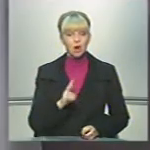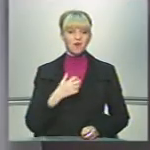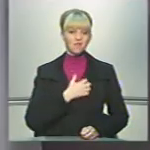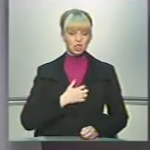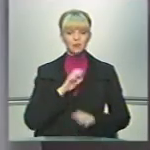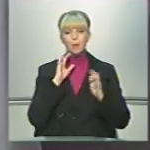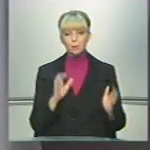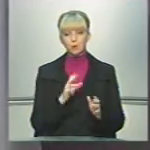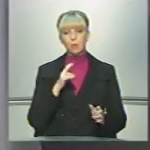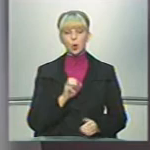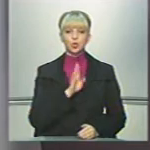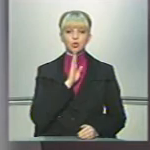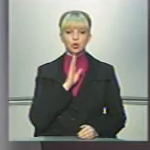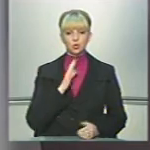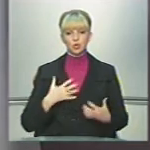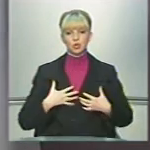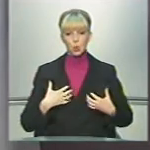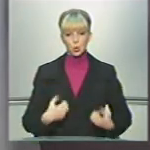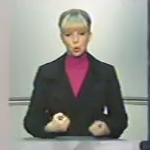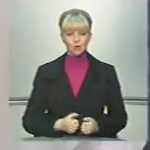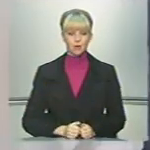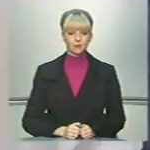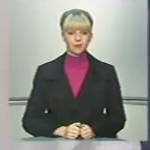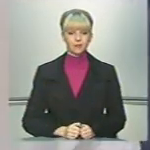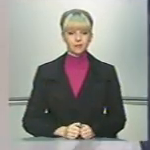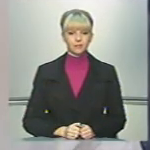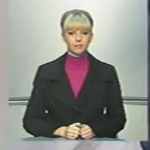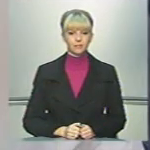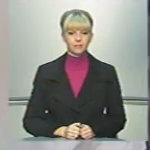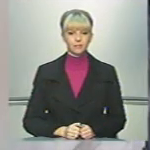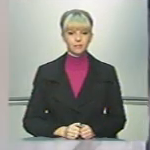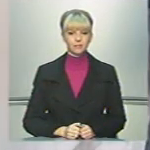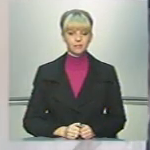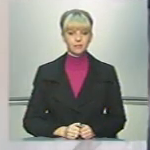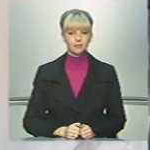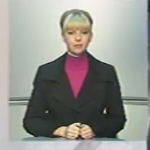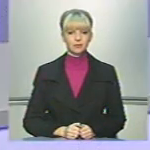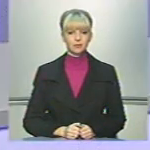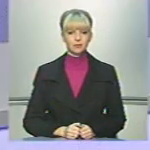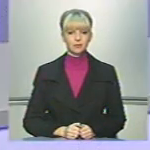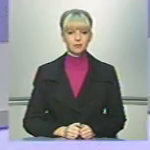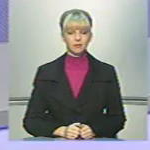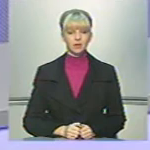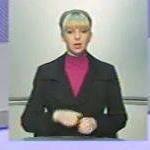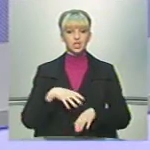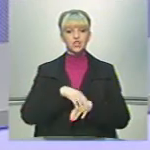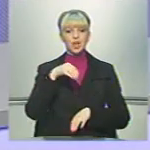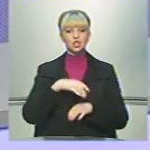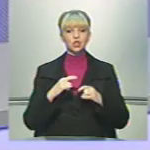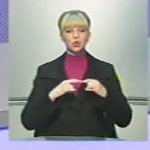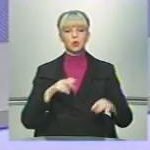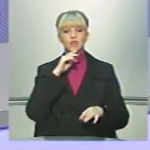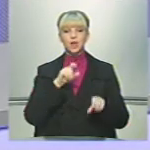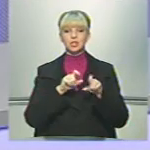важливо піклуватись про жіноче здоров'я. Вікторія Лупай, Богдан Танасійчук, телеканал «Буковина». Шведські столи у